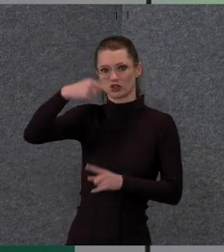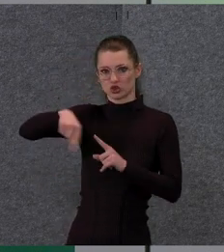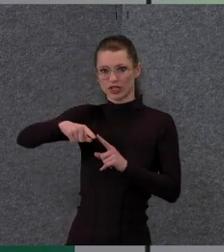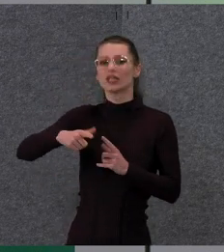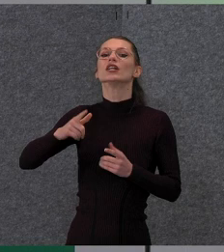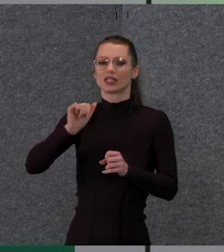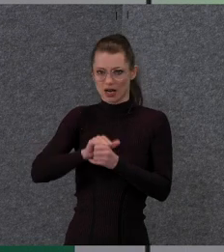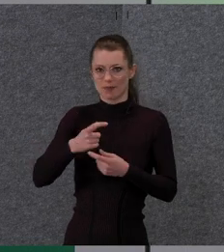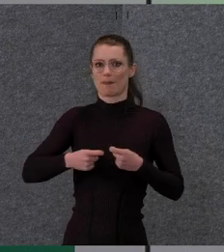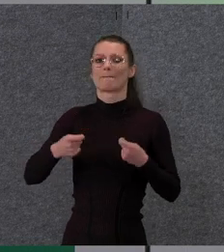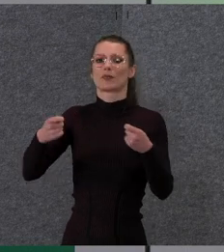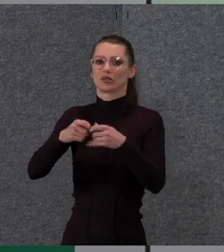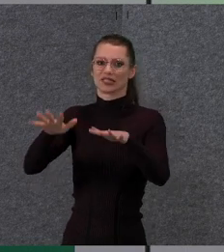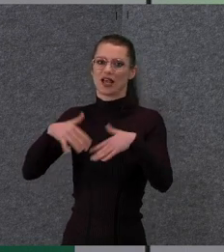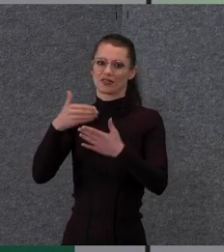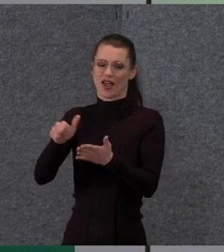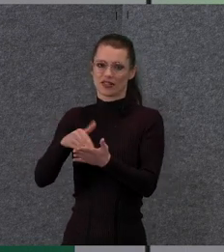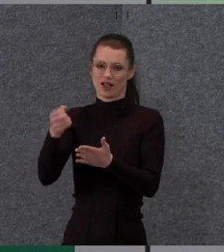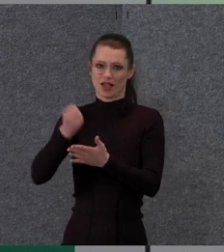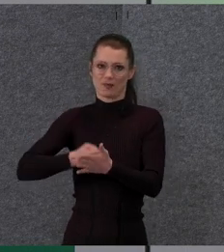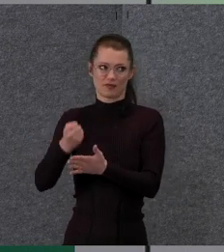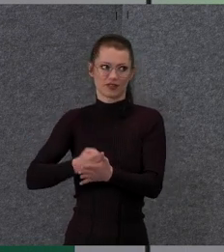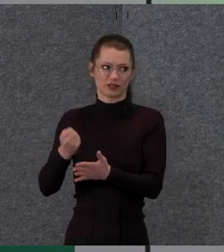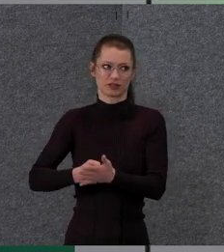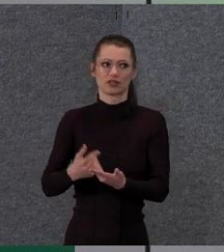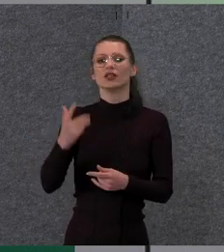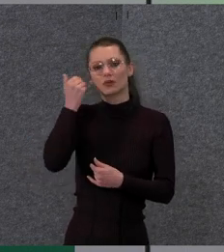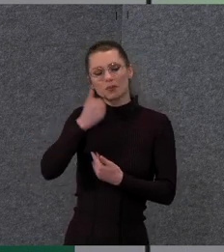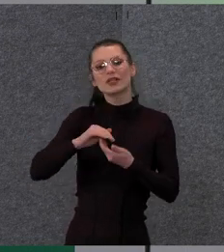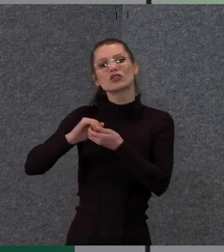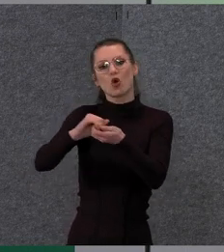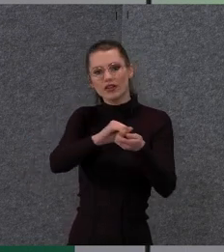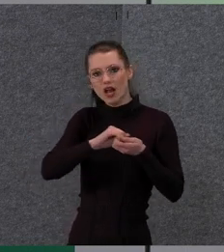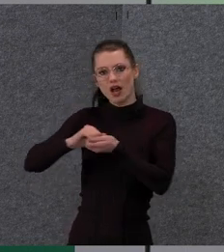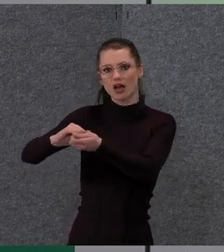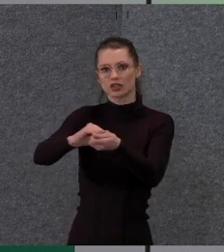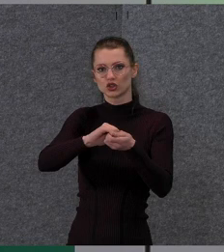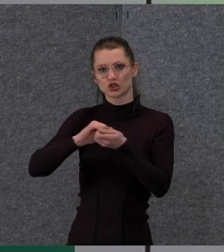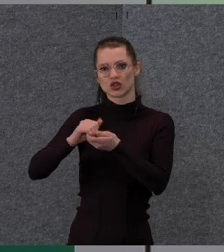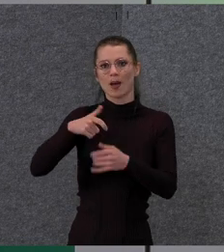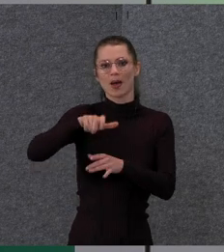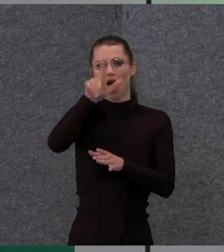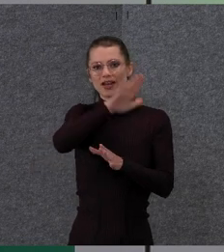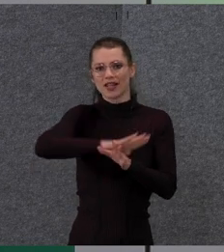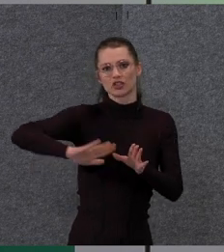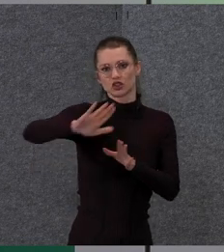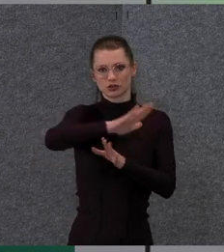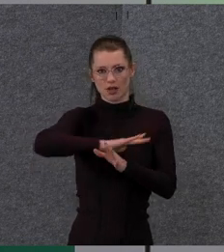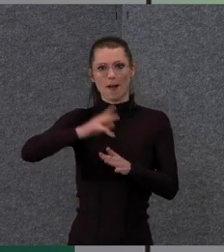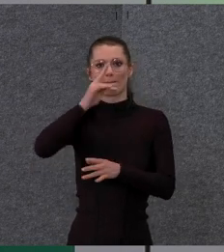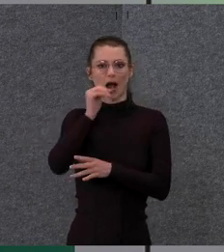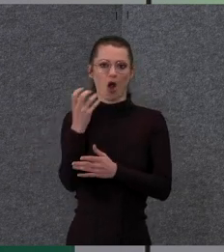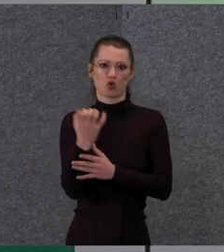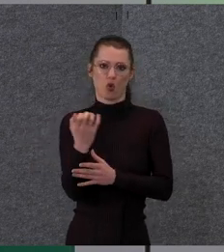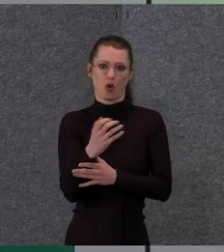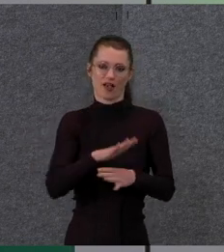für sie weiterkämpfen kann. Steht weiter solidarisch an der Menschen im rheinländischen Braunkohlerevier, die schon